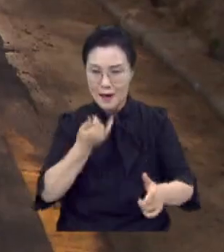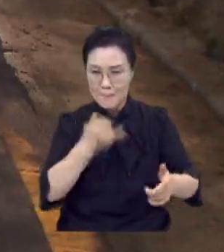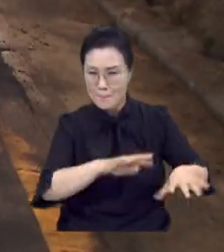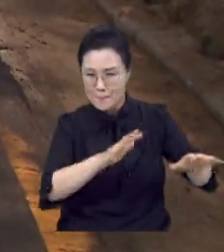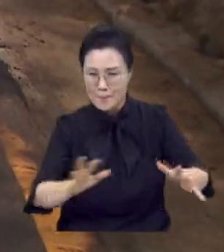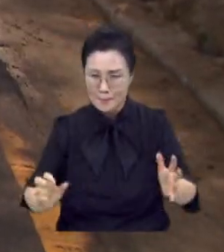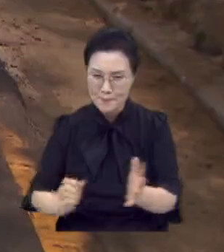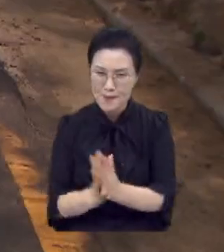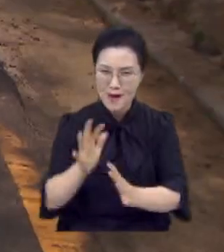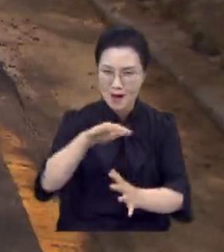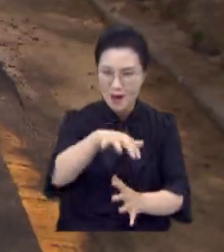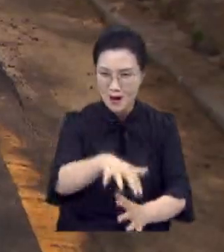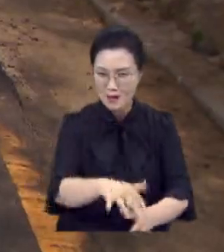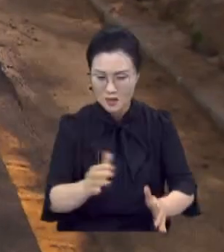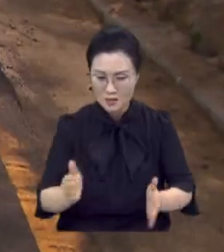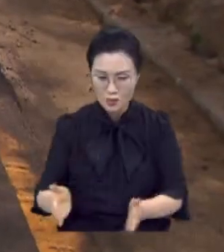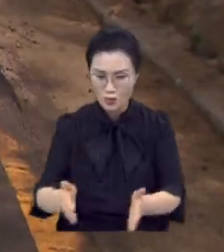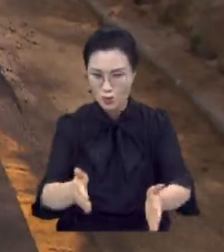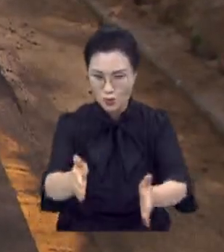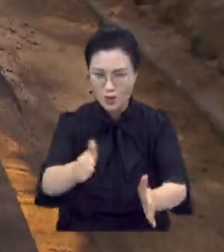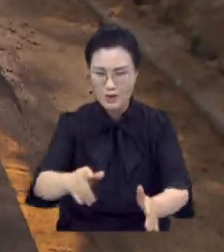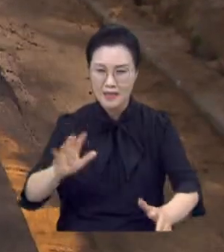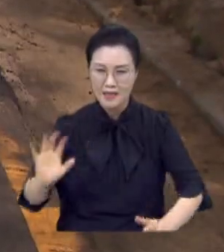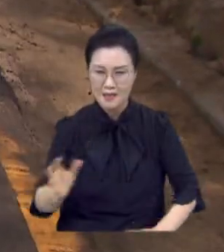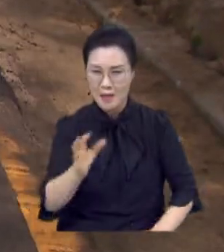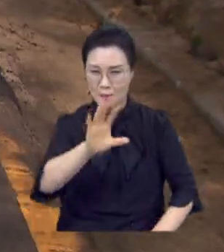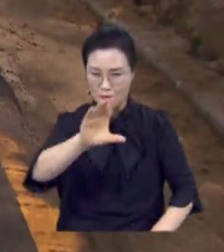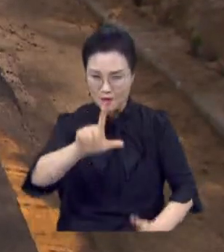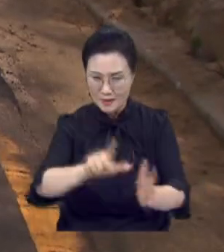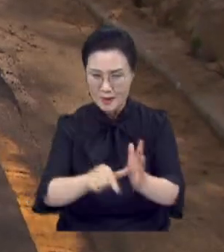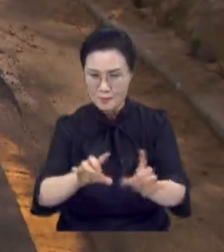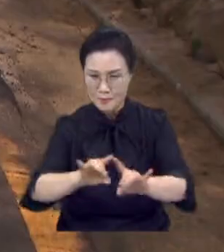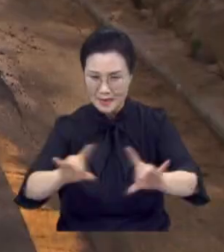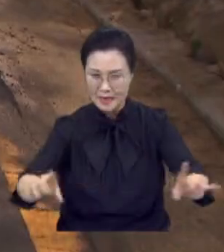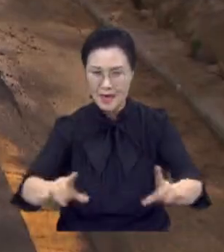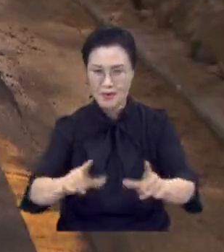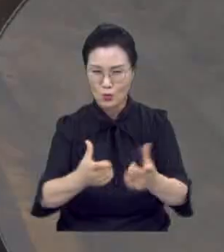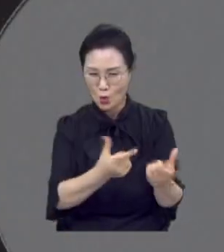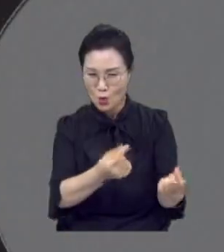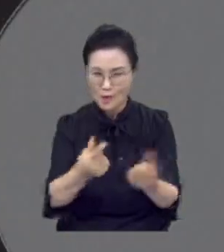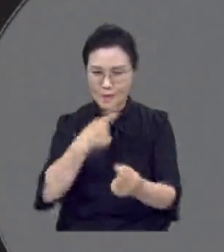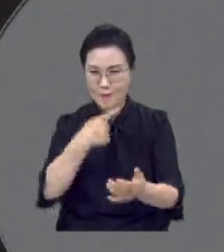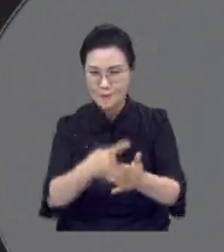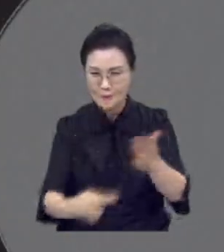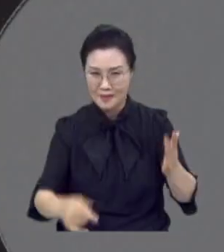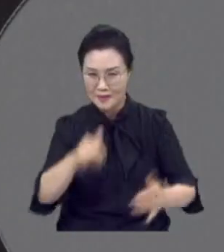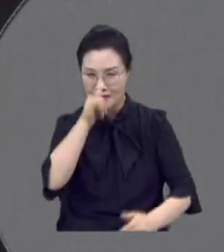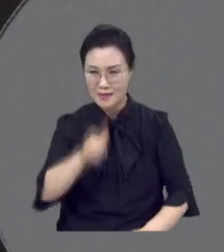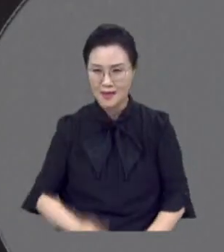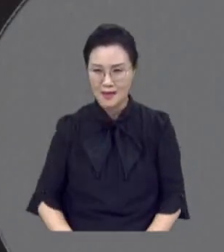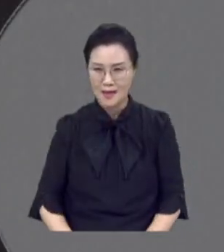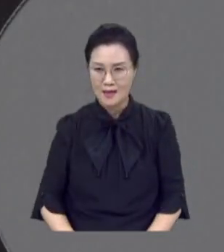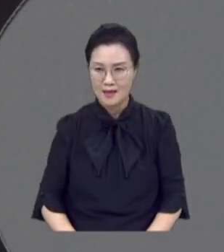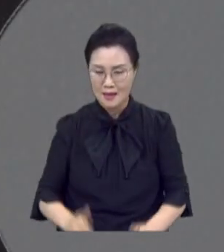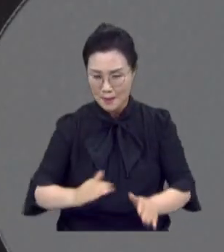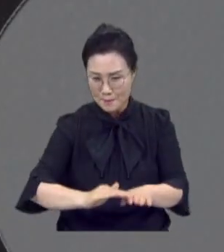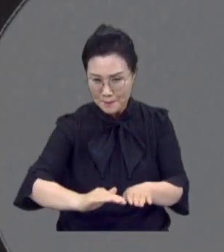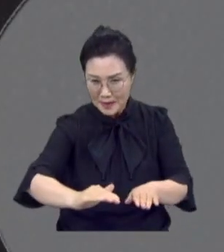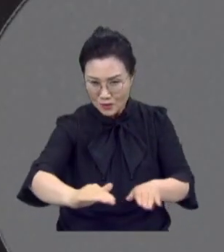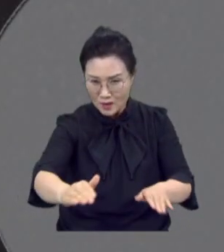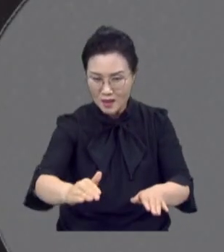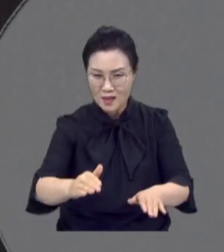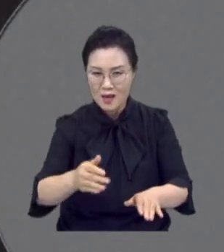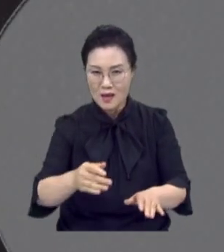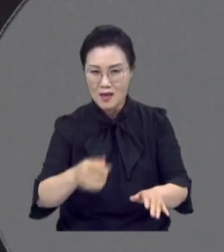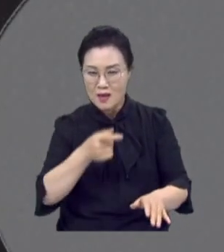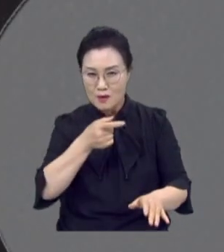받는 지역 곳곳의 해안도로는 태풍 때마다 같은 피해를 겪고 있습니다. 아스팔트 파손은 포트홀 등